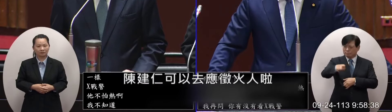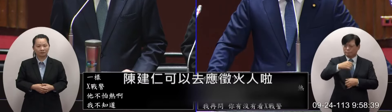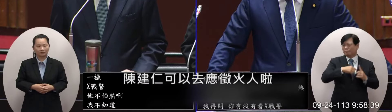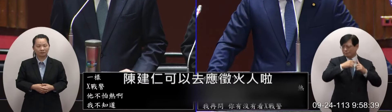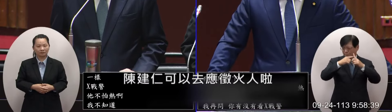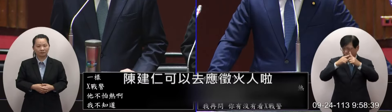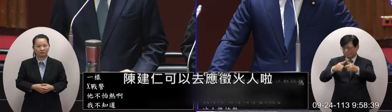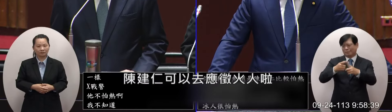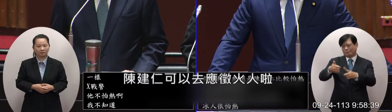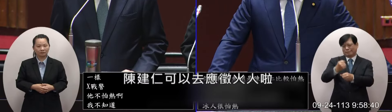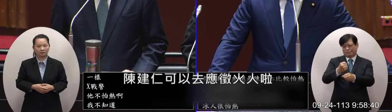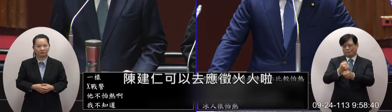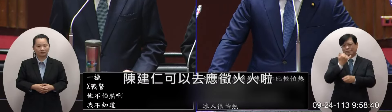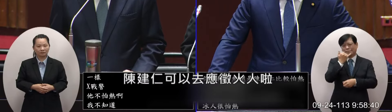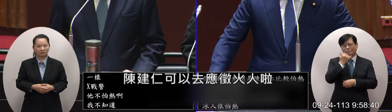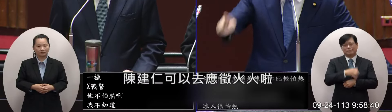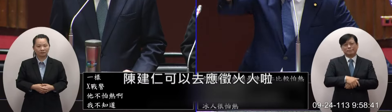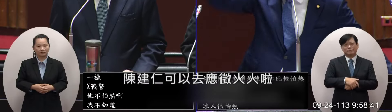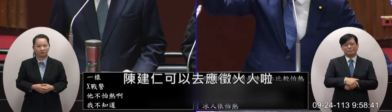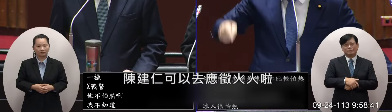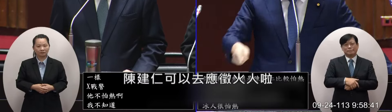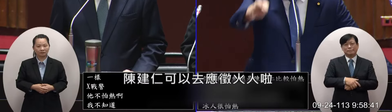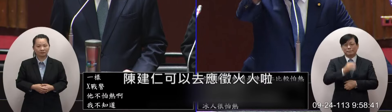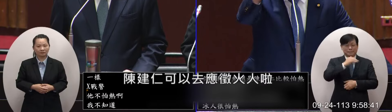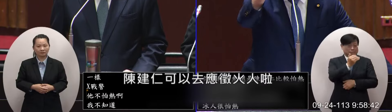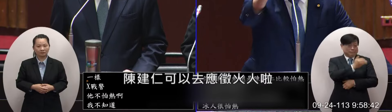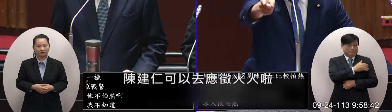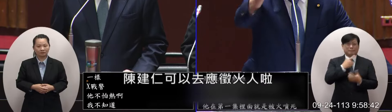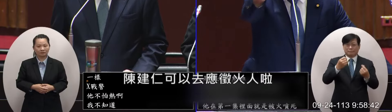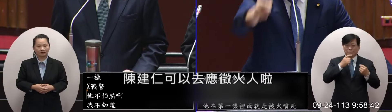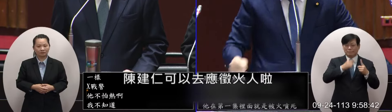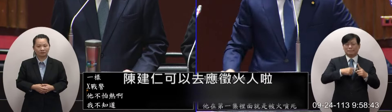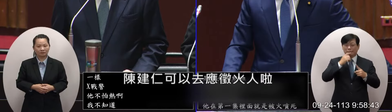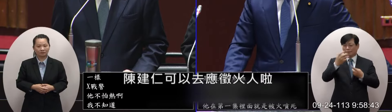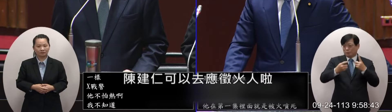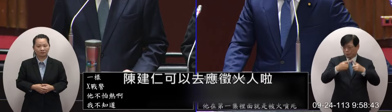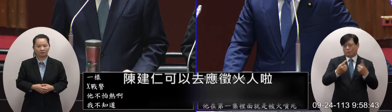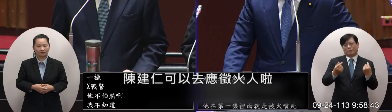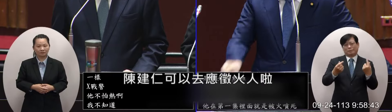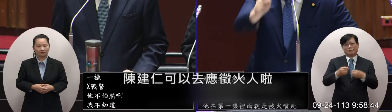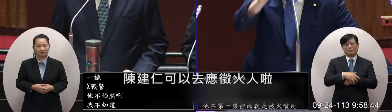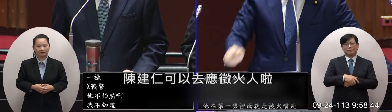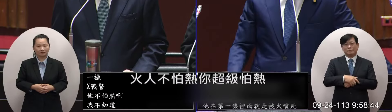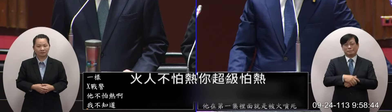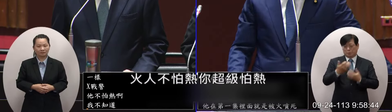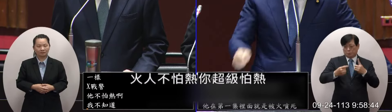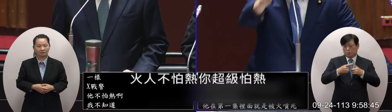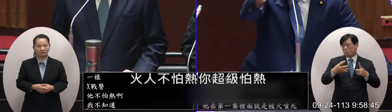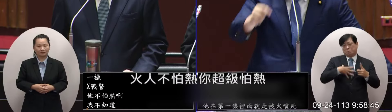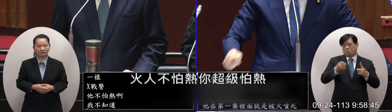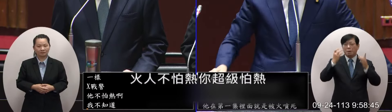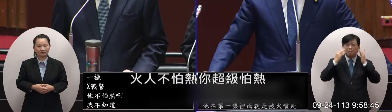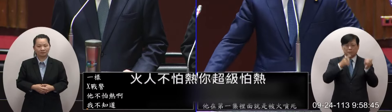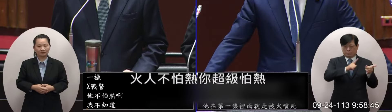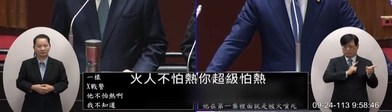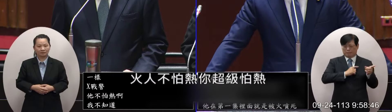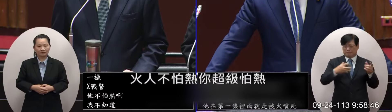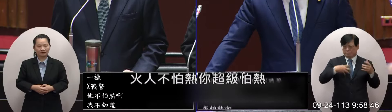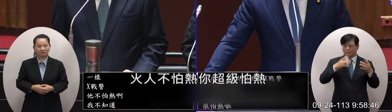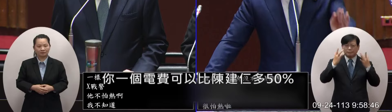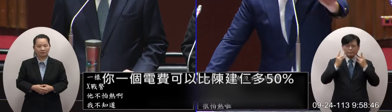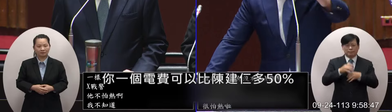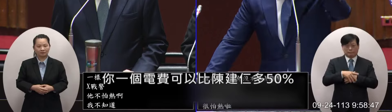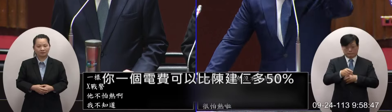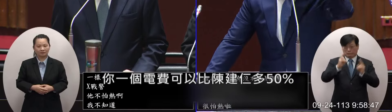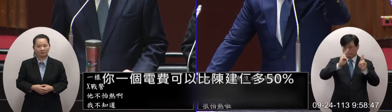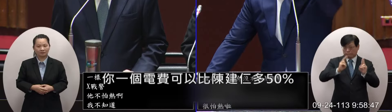X 战警的冰人啦。我们的陈建仁可以应征 X 战警的火人啦。火人不怕热，你超级怕热。